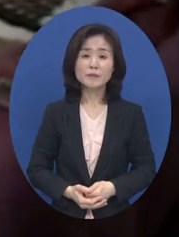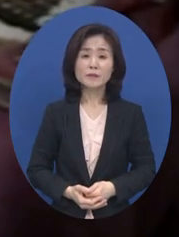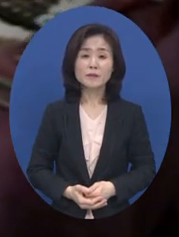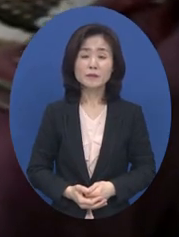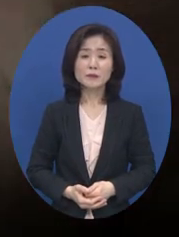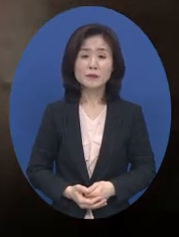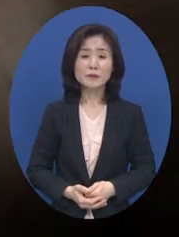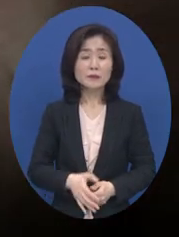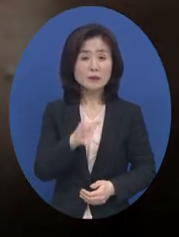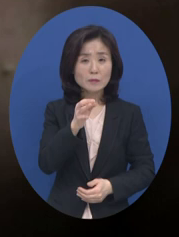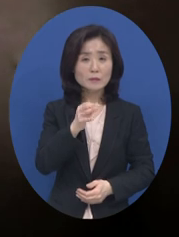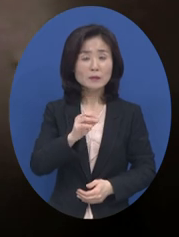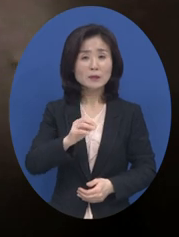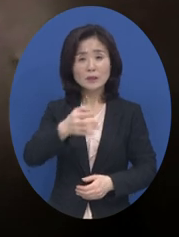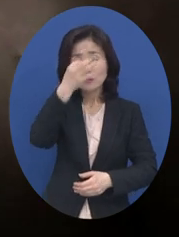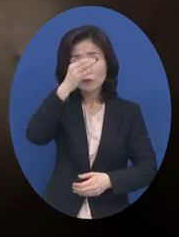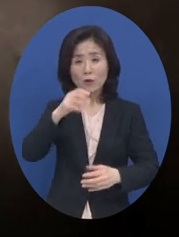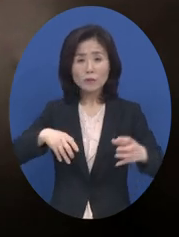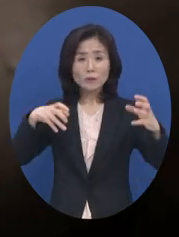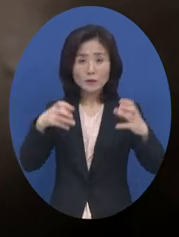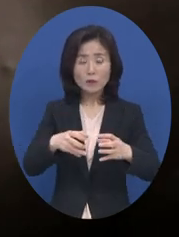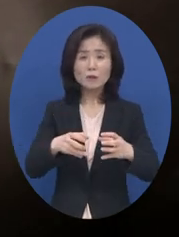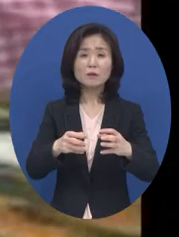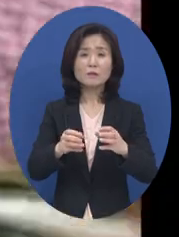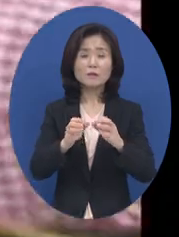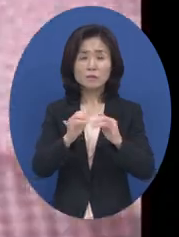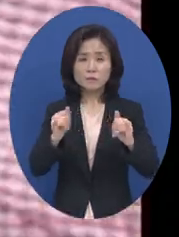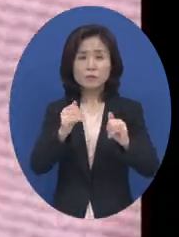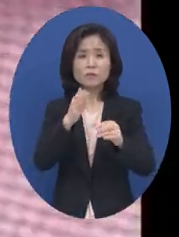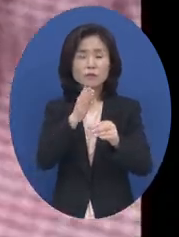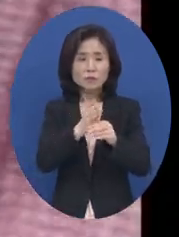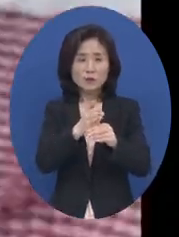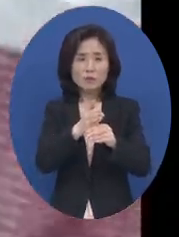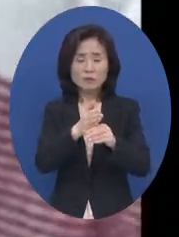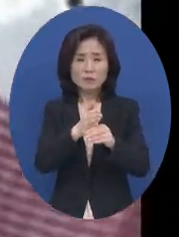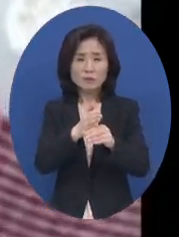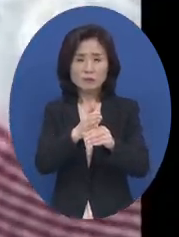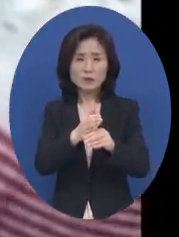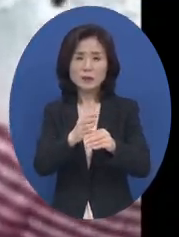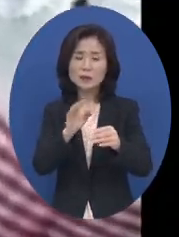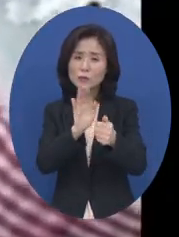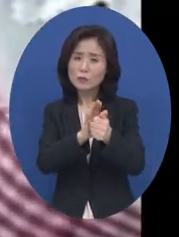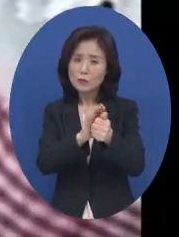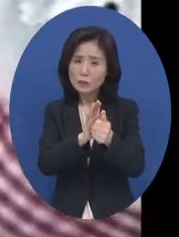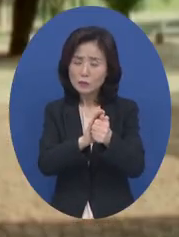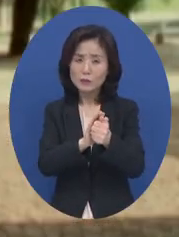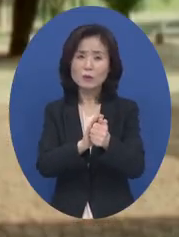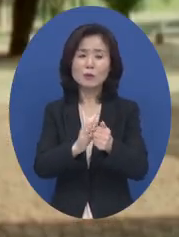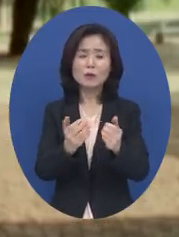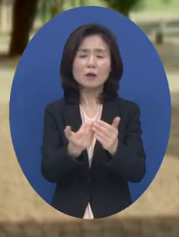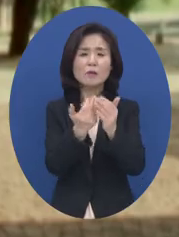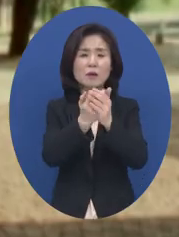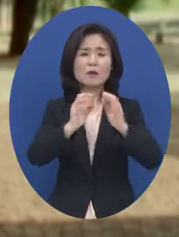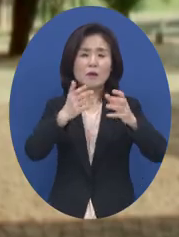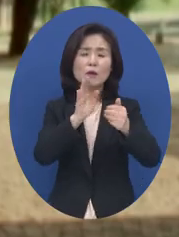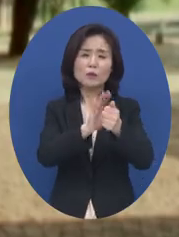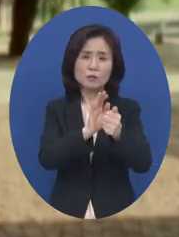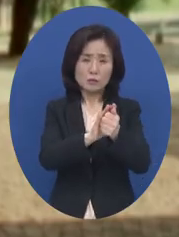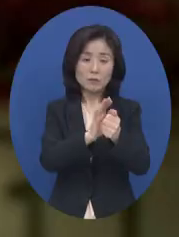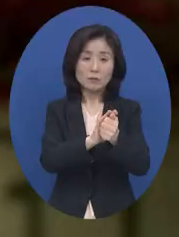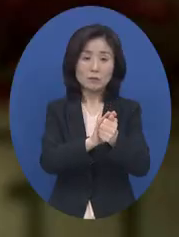자금과 기술 협력 등 인도주의적 지원을 통해 개발도상국을 돕는 공적 개발 원조 경기도는